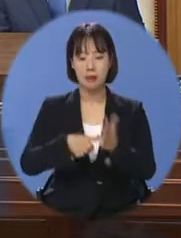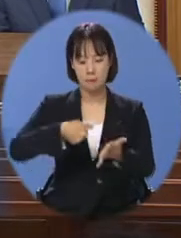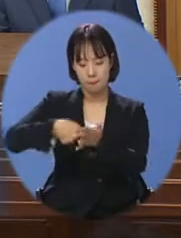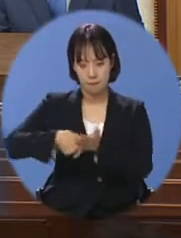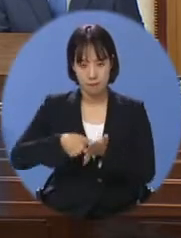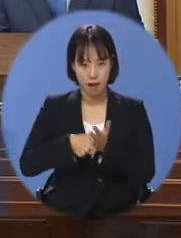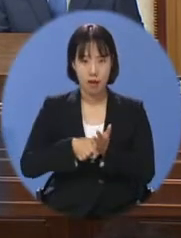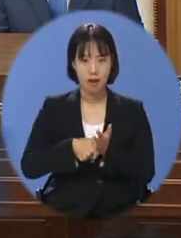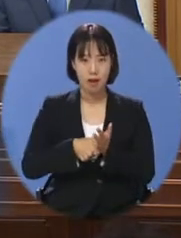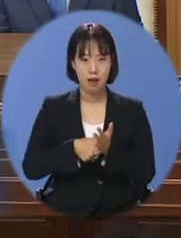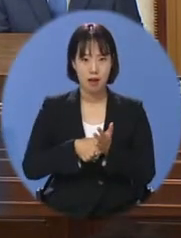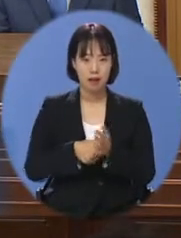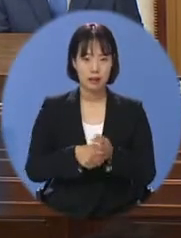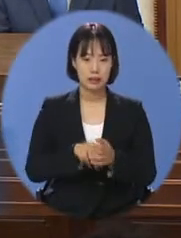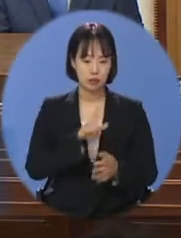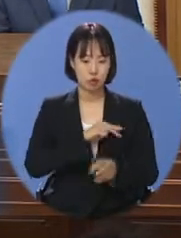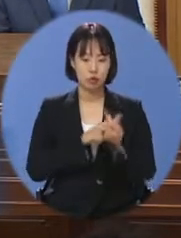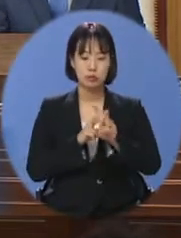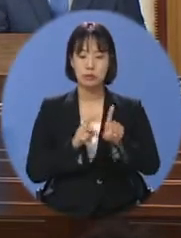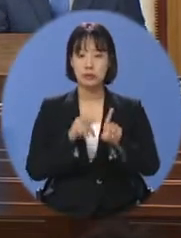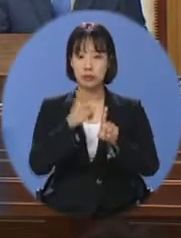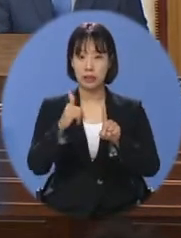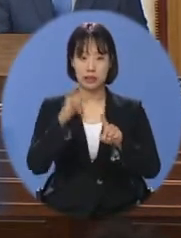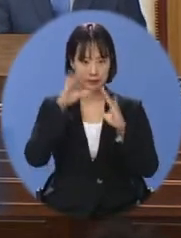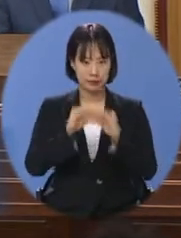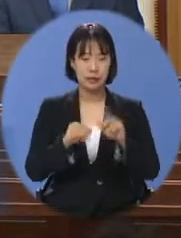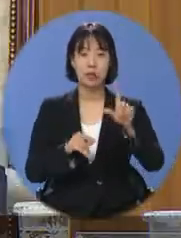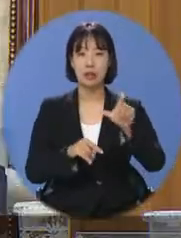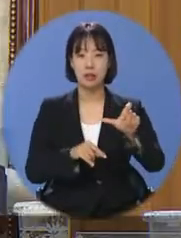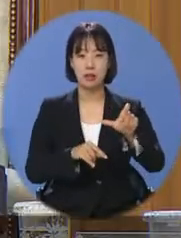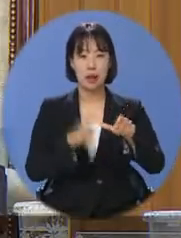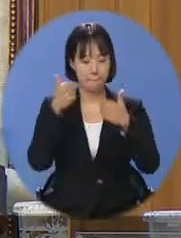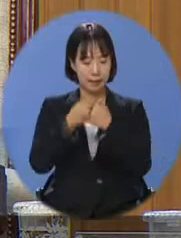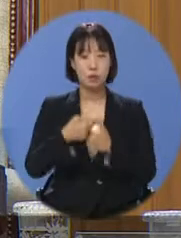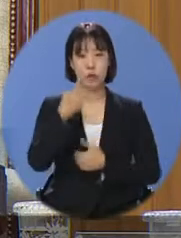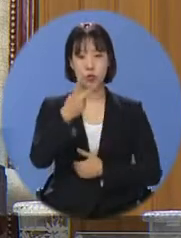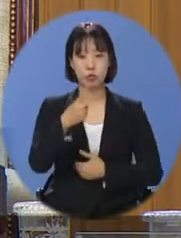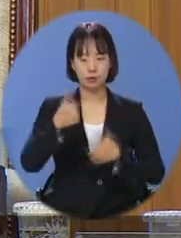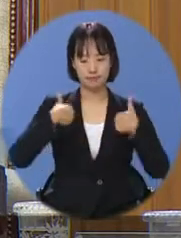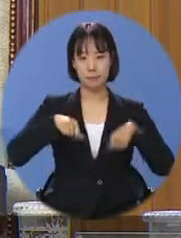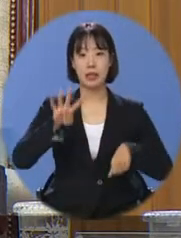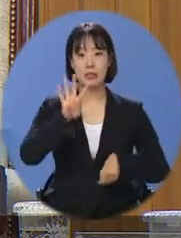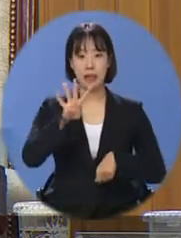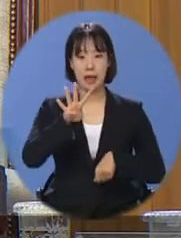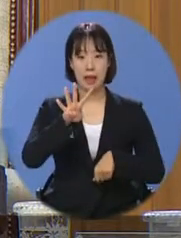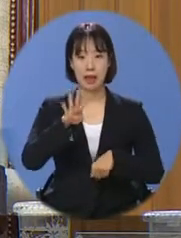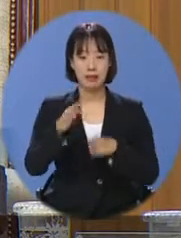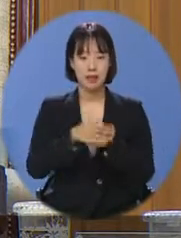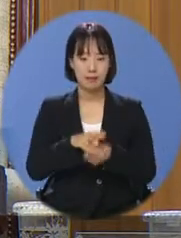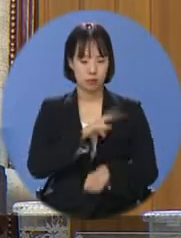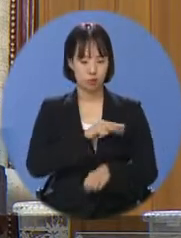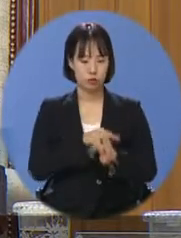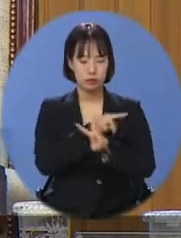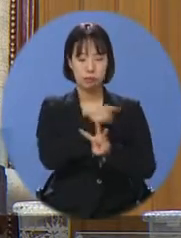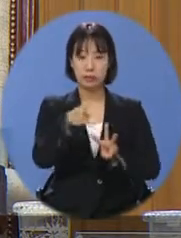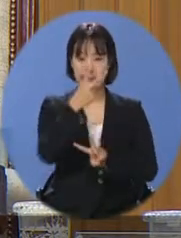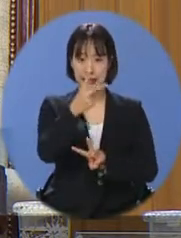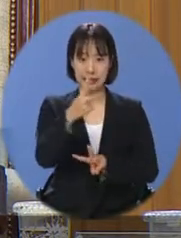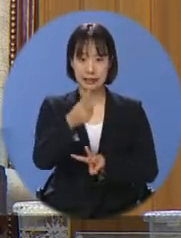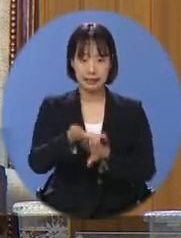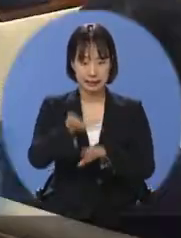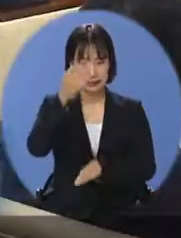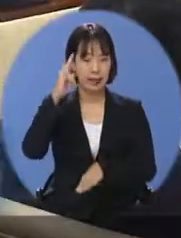실시해서 대상 의원 21명 가운데 찬성 15표, 반대 2표, 기권 4표로 나와 재적 의원 3분의 2